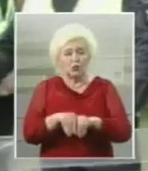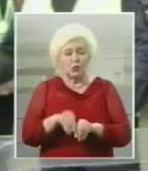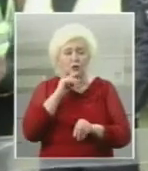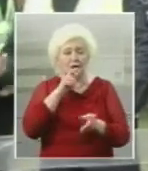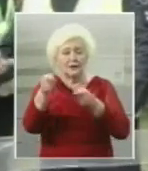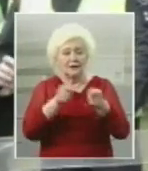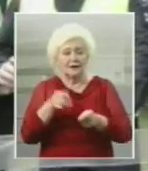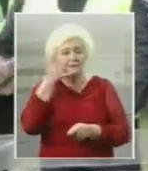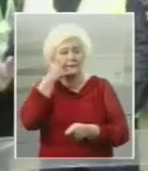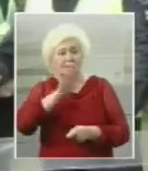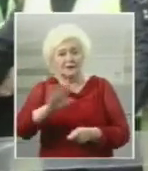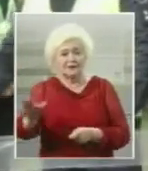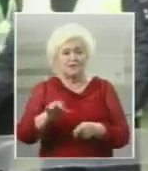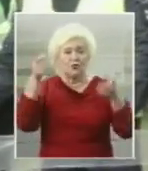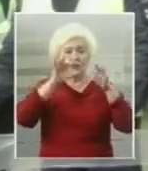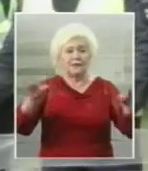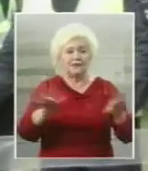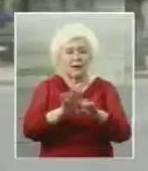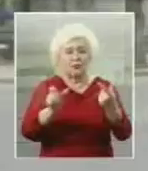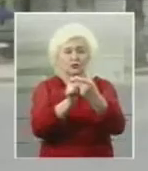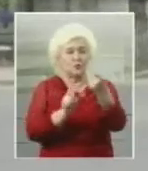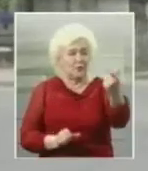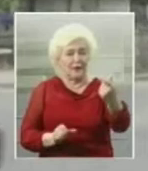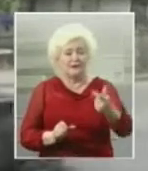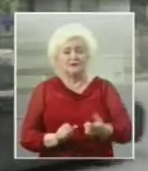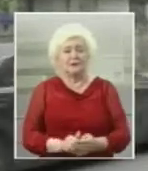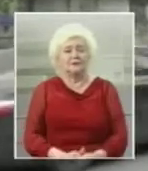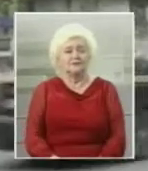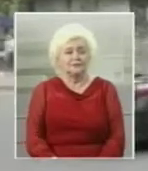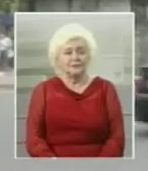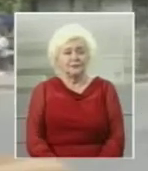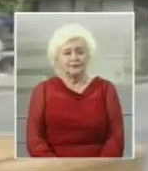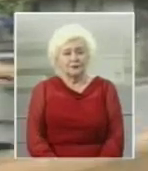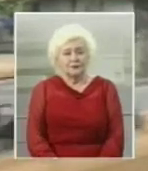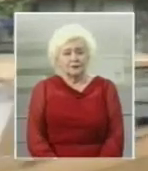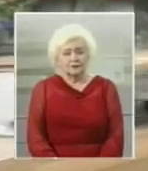відволікатись на телефон, на музику у вашому плеєрі.